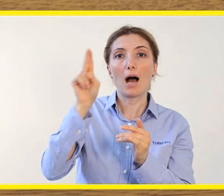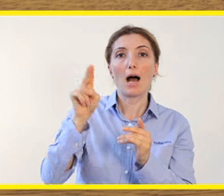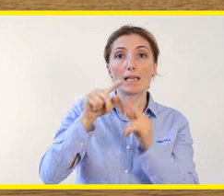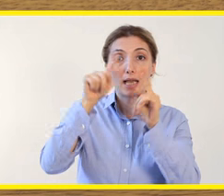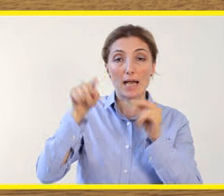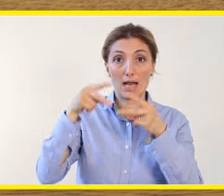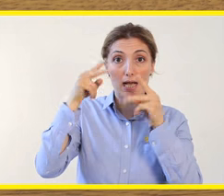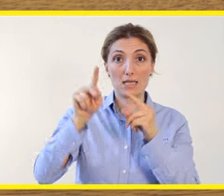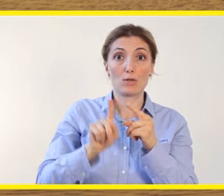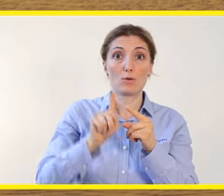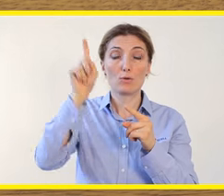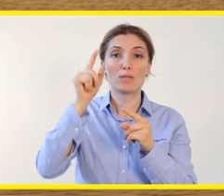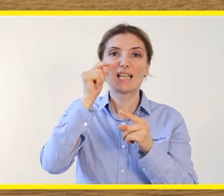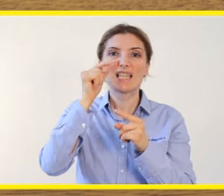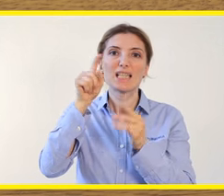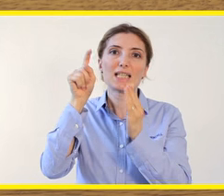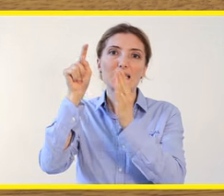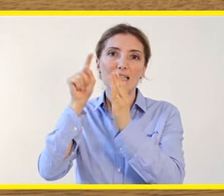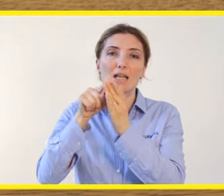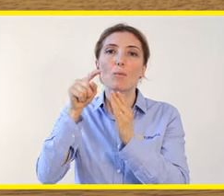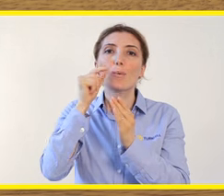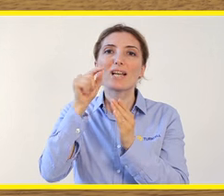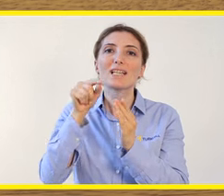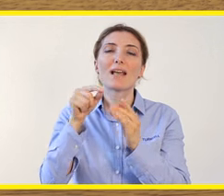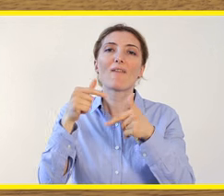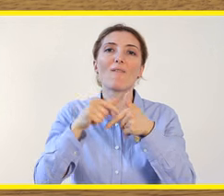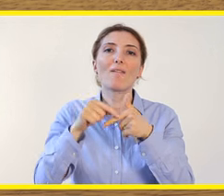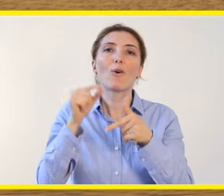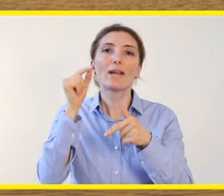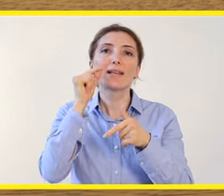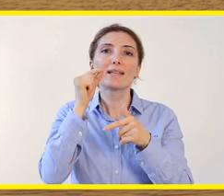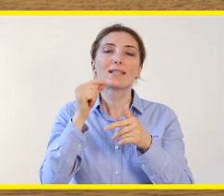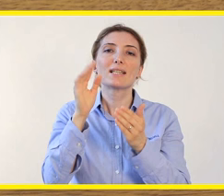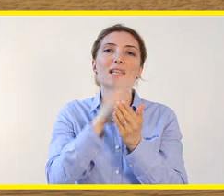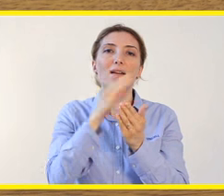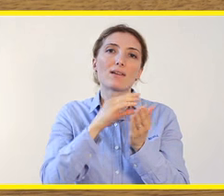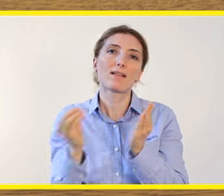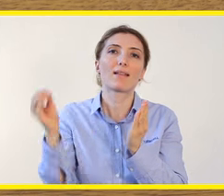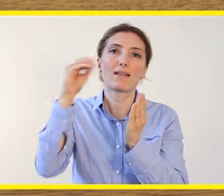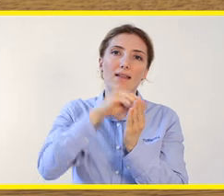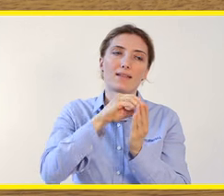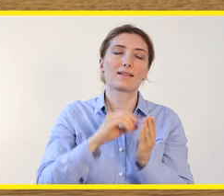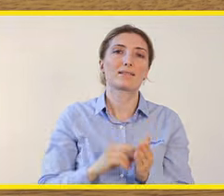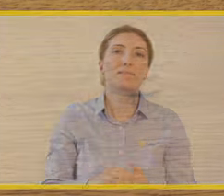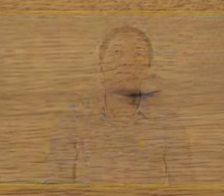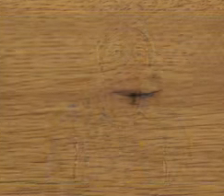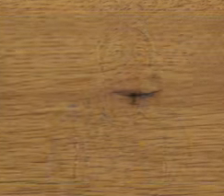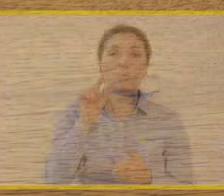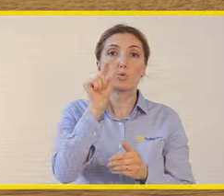bilgi ekranı açıldığında üstte yıldızın solundaki kişi simgesine tıklayın ve bu kişiyi favori kişiler kartına